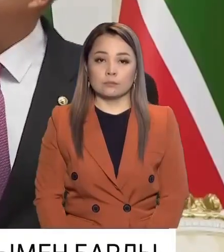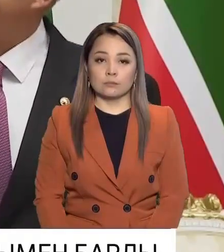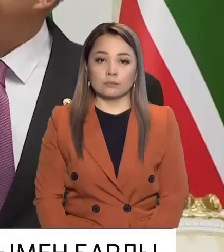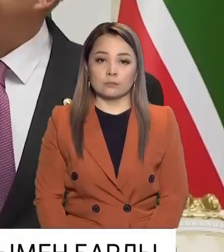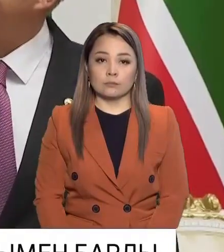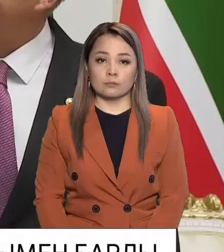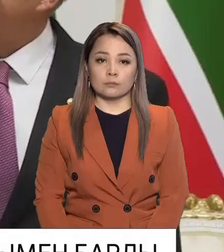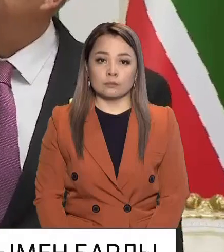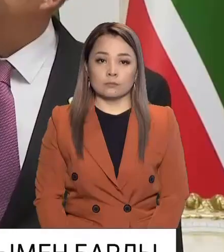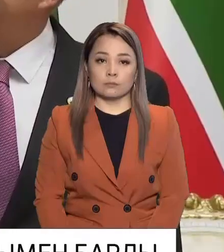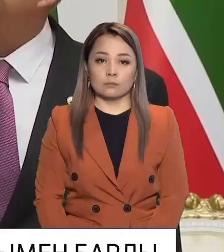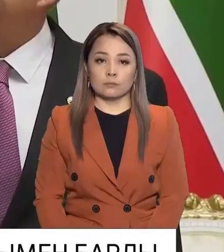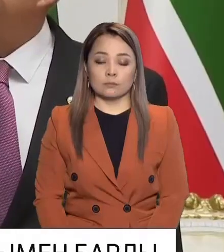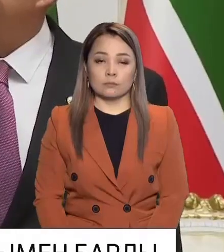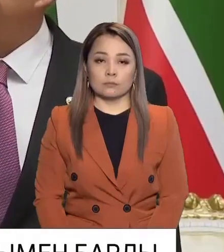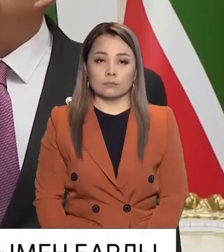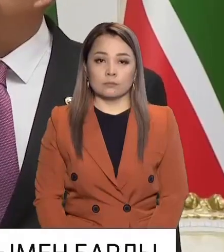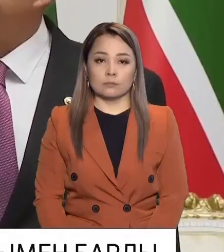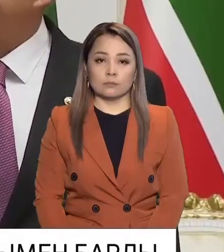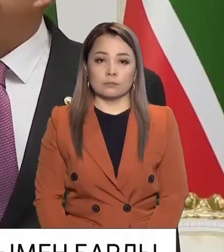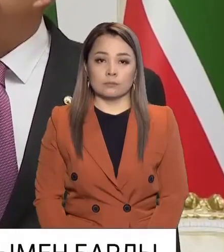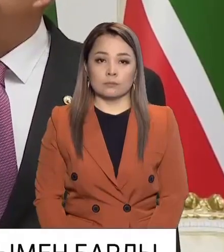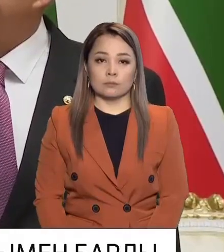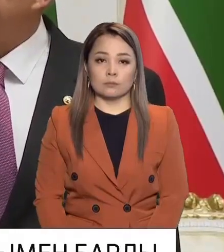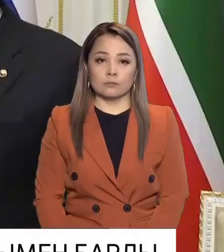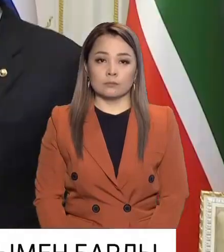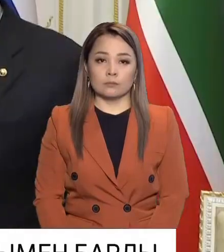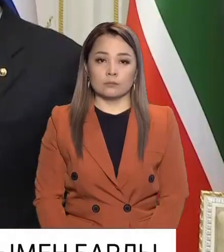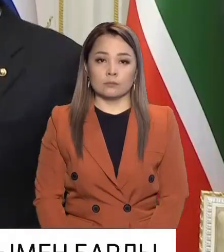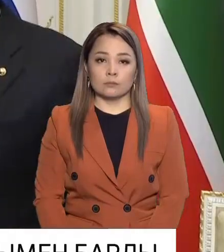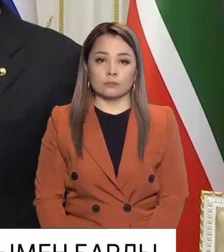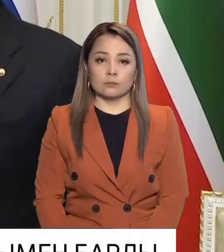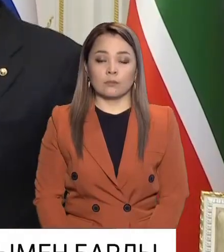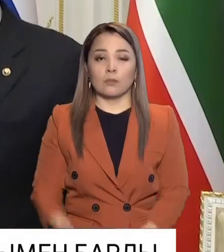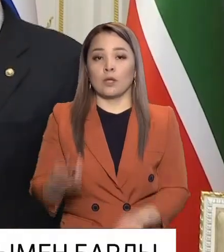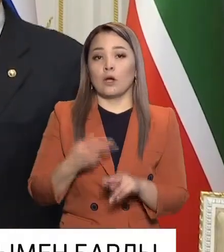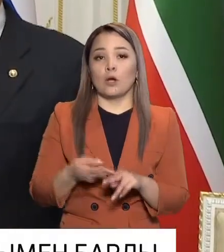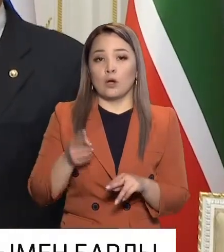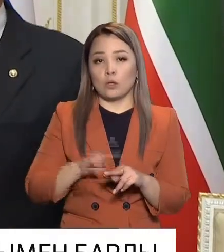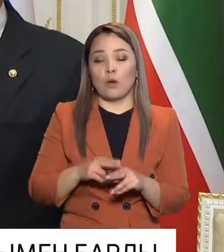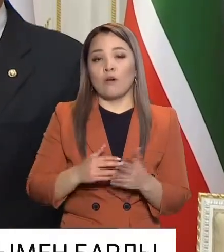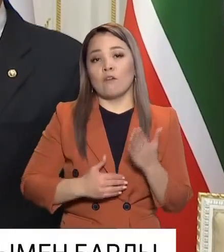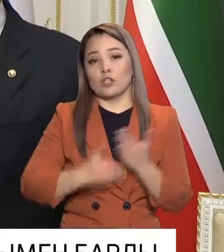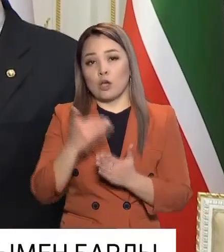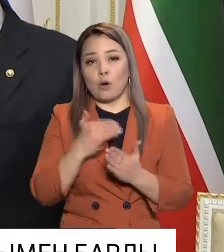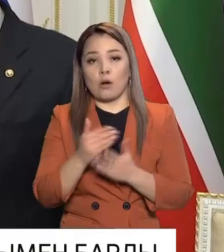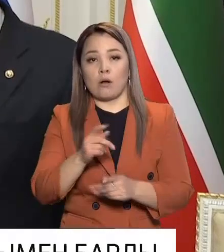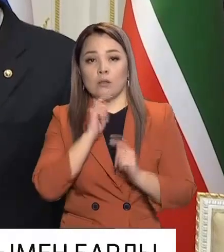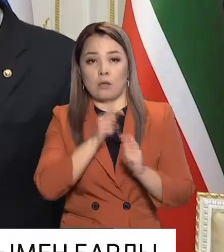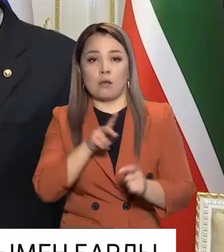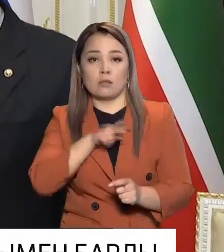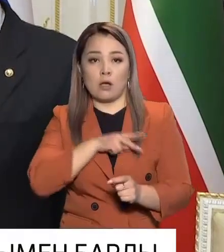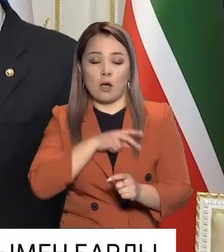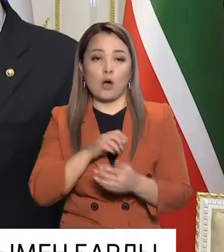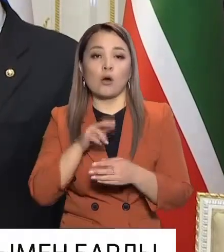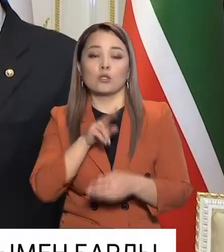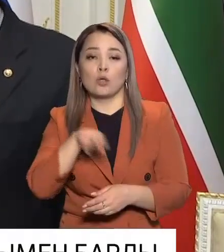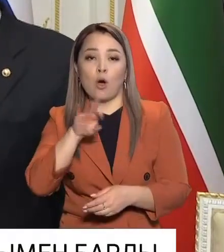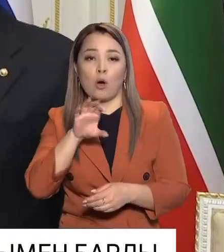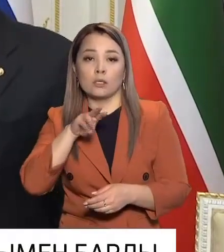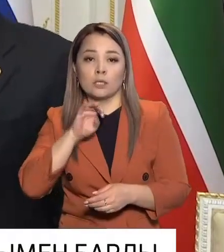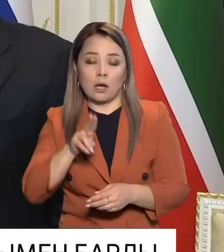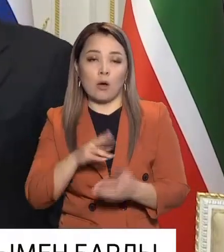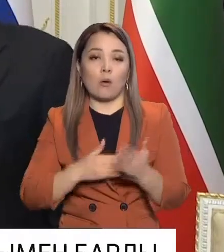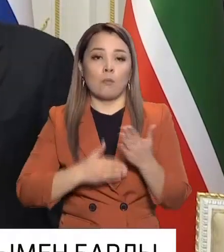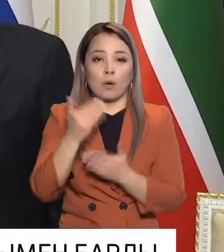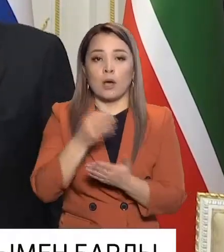Это очень высокая награда, досток, само слово означает очень многое, дружба – это ведь